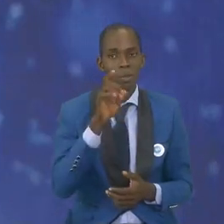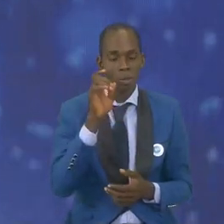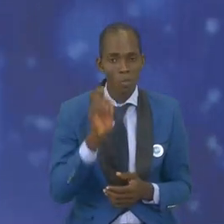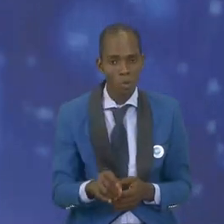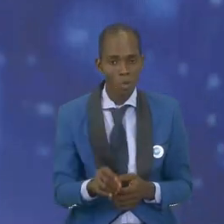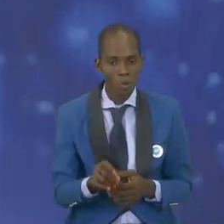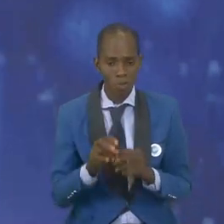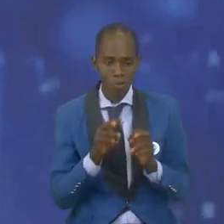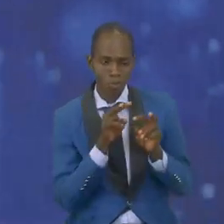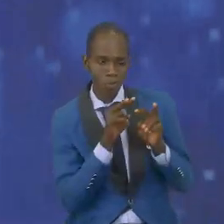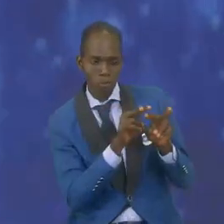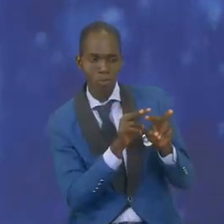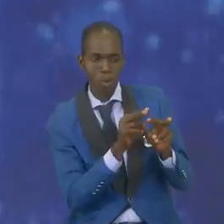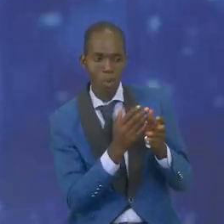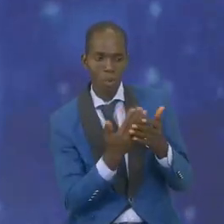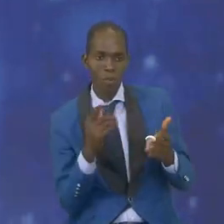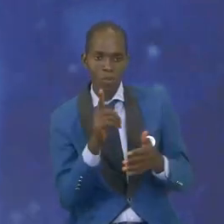Roi,